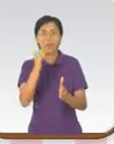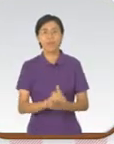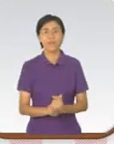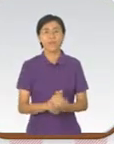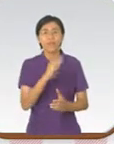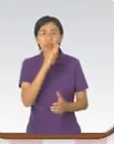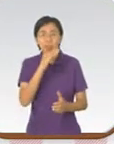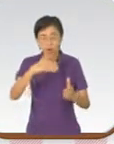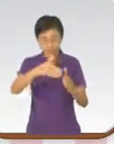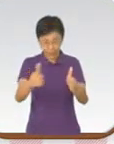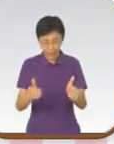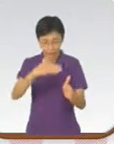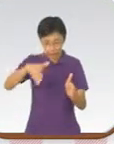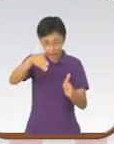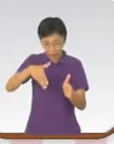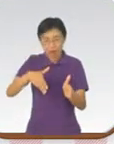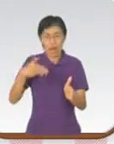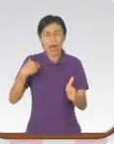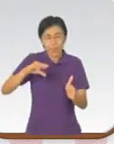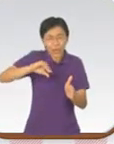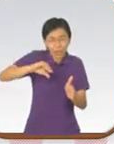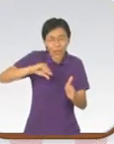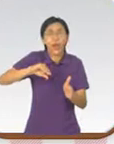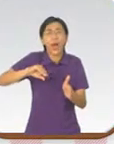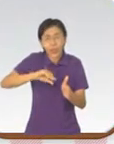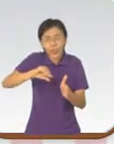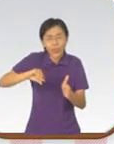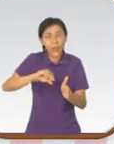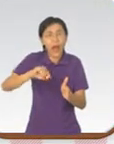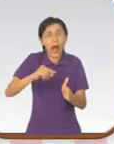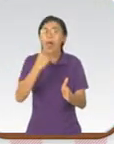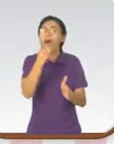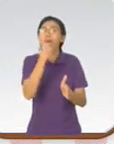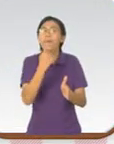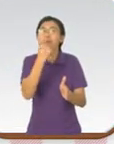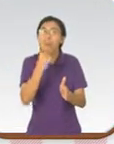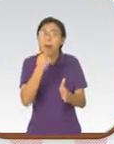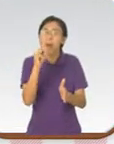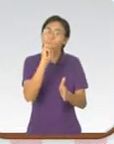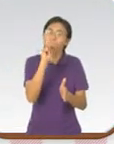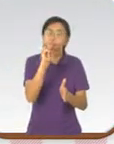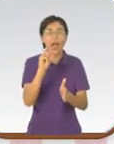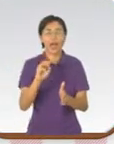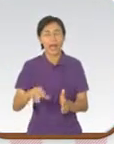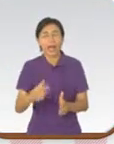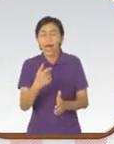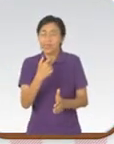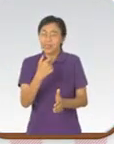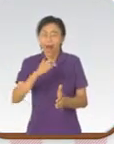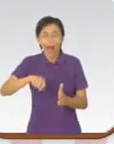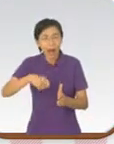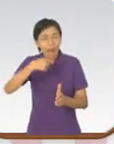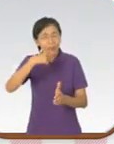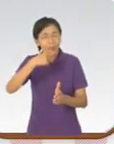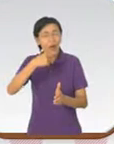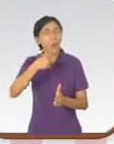านแล้วอยากจะมีซอสเนี่ยก็เป็นซอสที่เป็นซอสสีแดงแดงเนี่ยนะคะก็รสชาติจะตัดกันเข้ากันได้ดีแล้วก็สวยงามด้วยช่วยเรื่อง